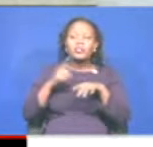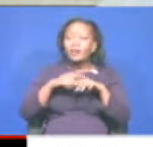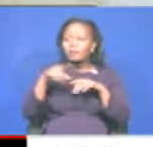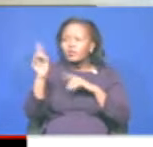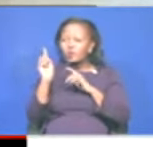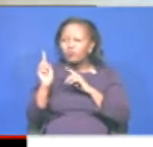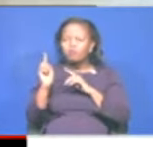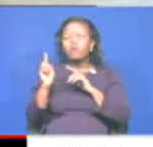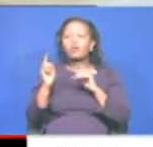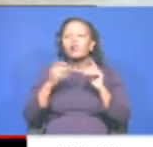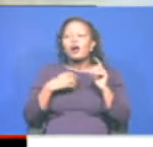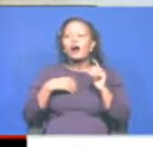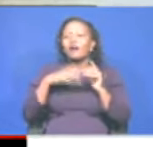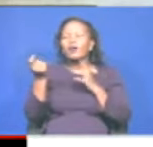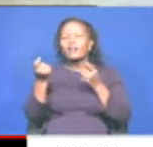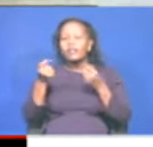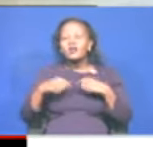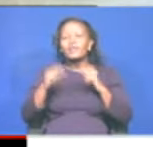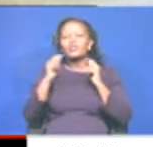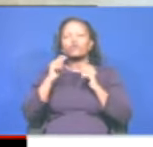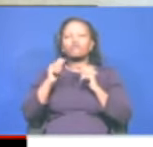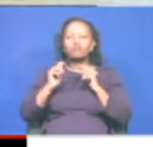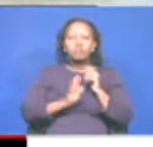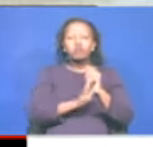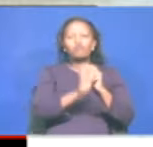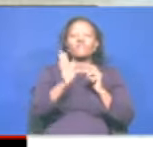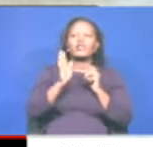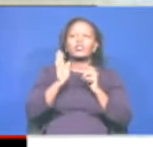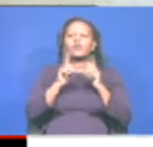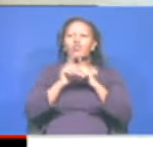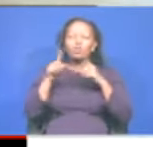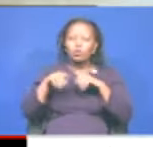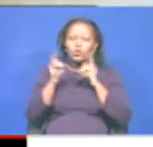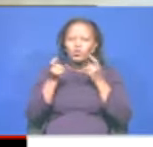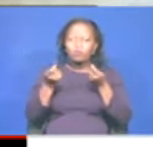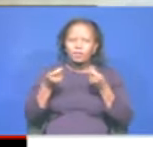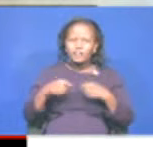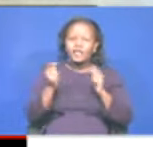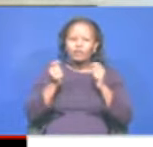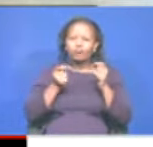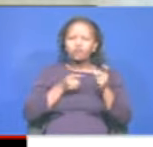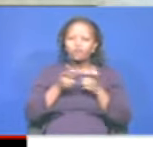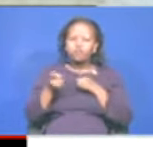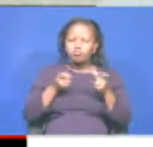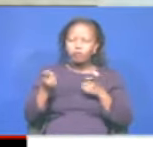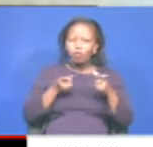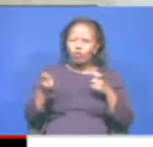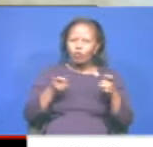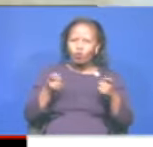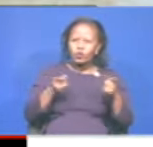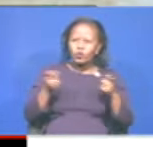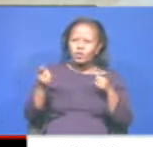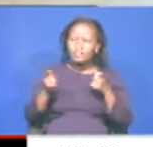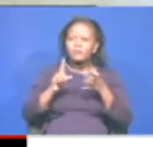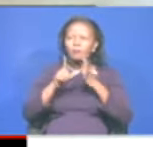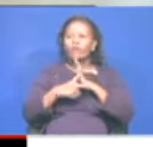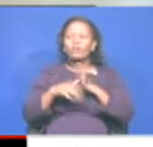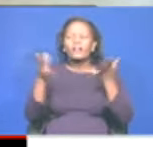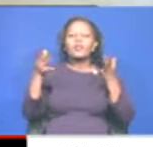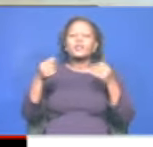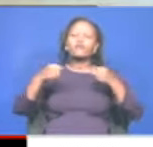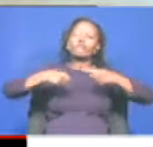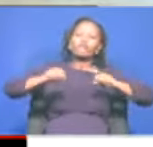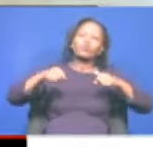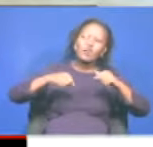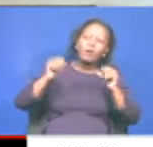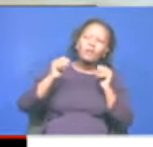zina overtake. Naye inashika brake. Kukuja, kukuja, pikipiki inapita, naye